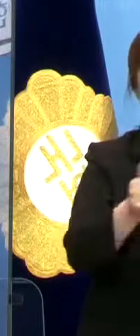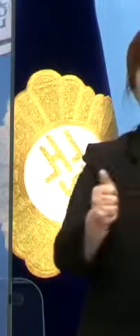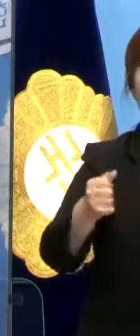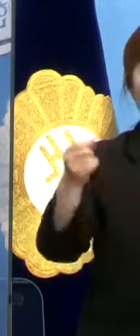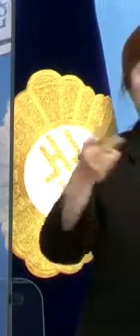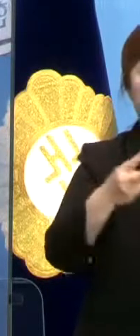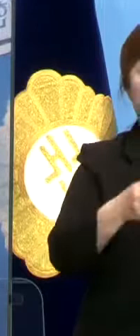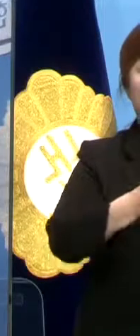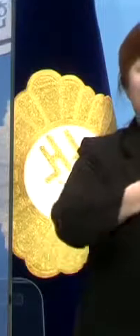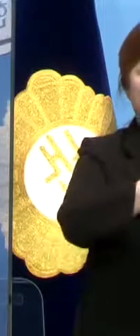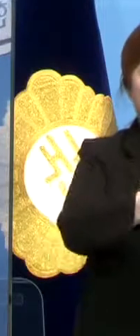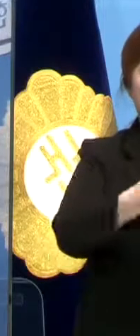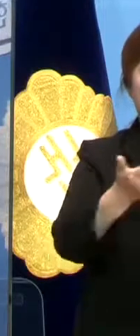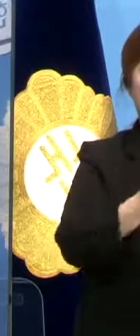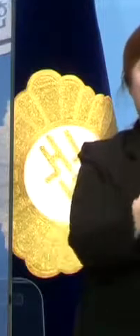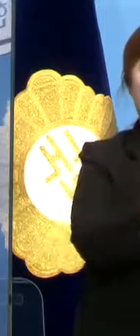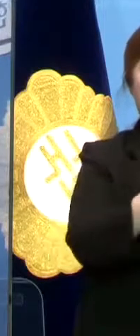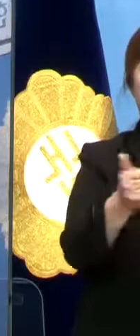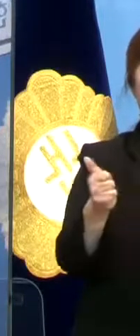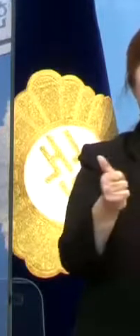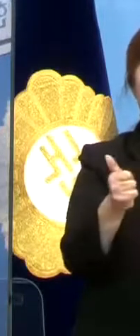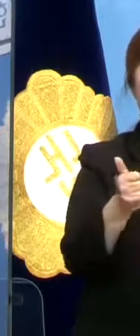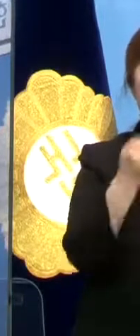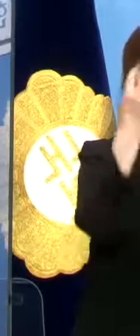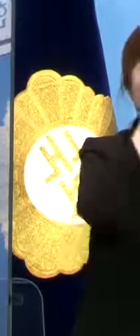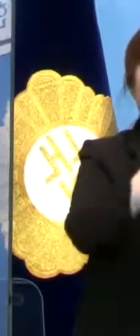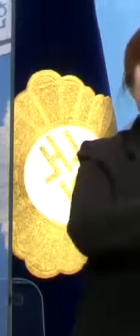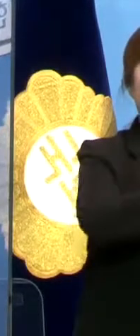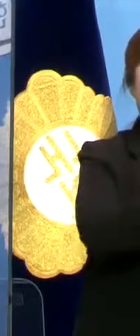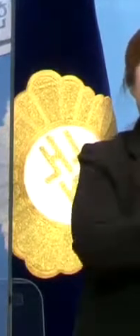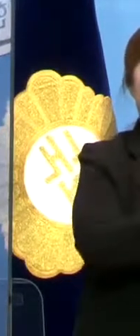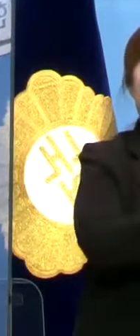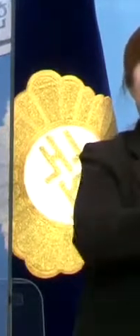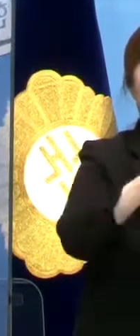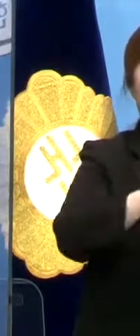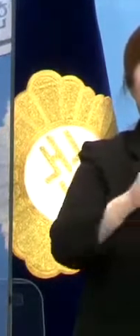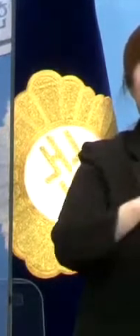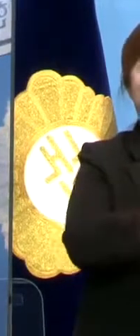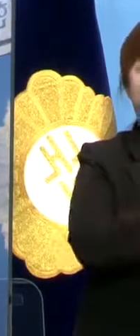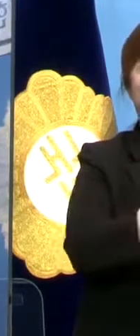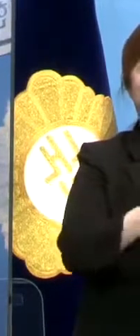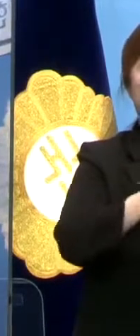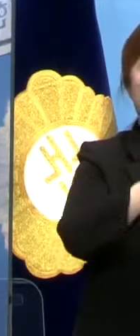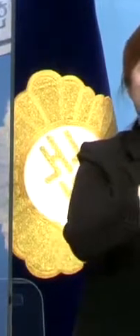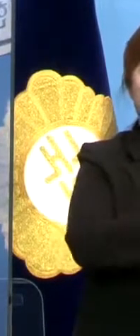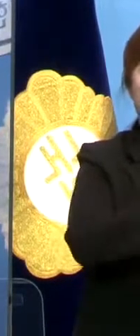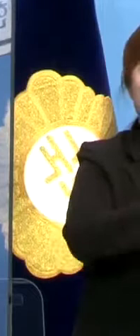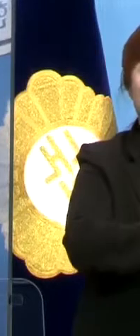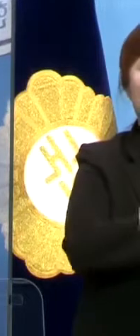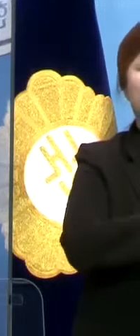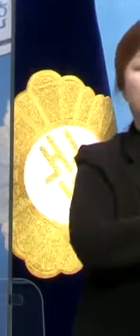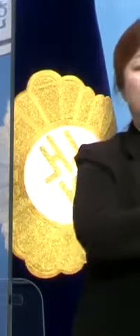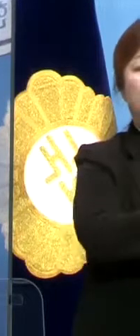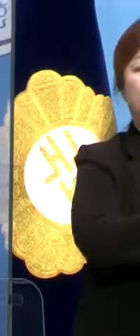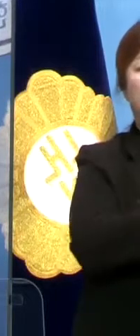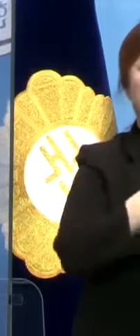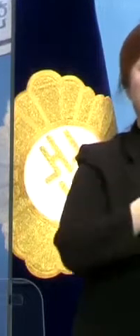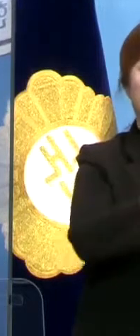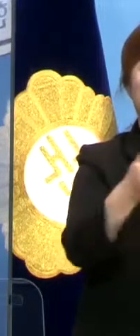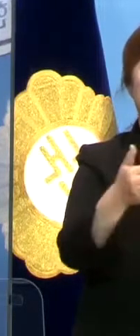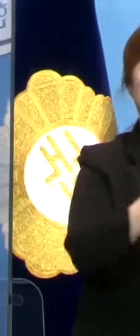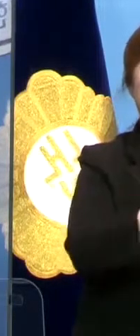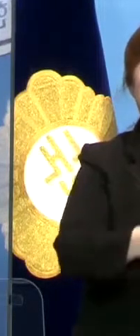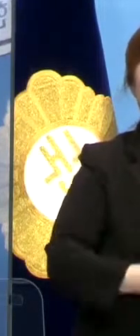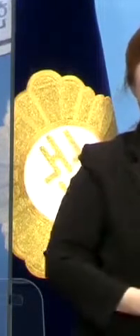필수 노동자의 버거 를 위한 대책을 마련해서 국민 앞에 보고를 드렸습니다